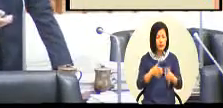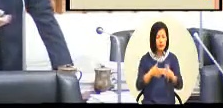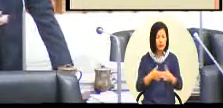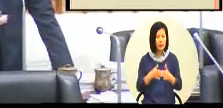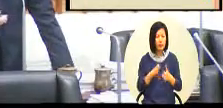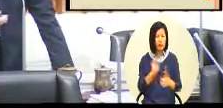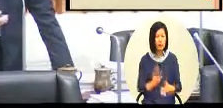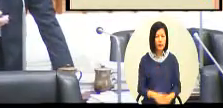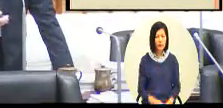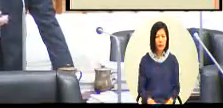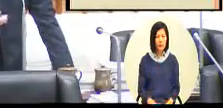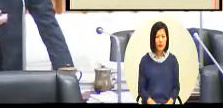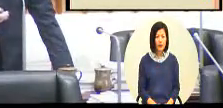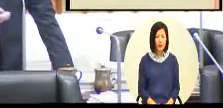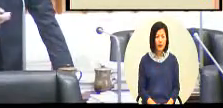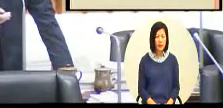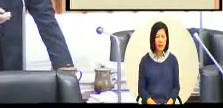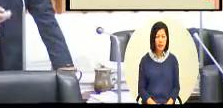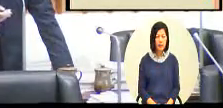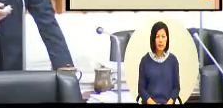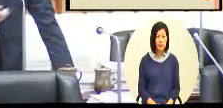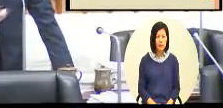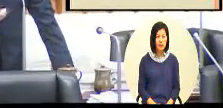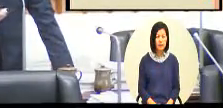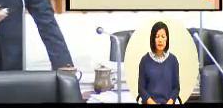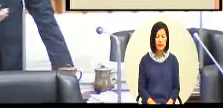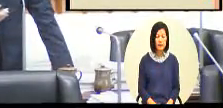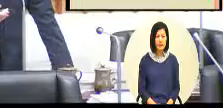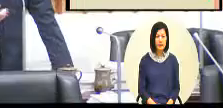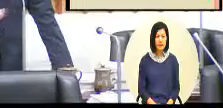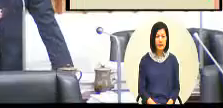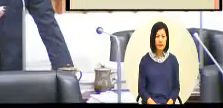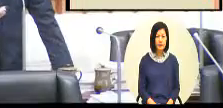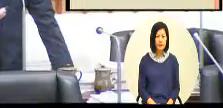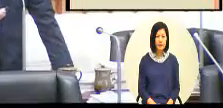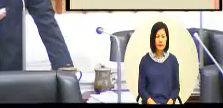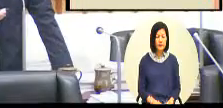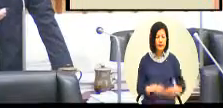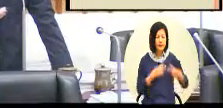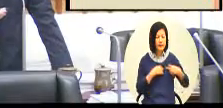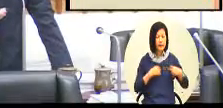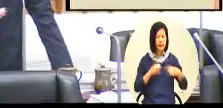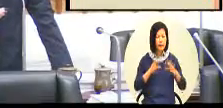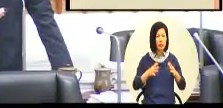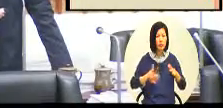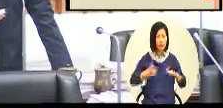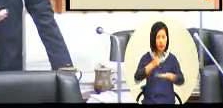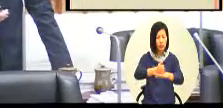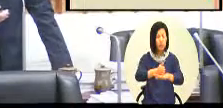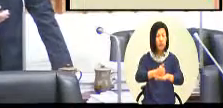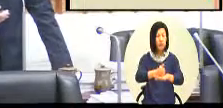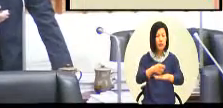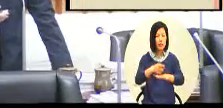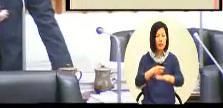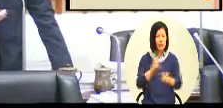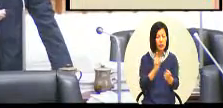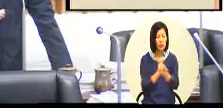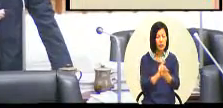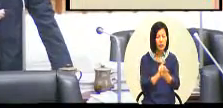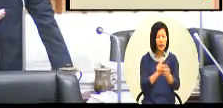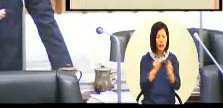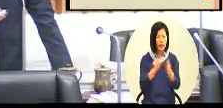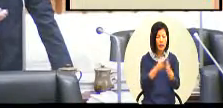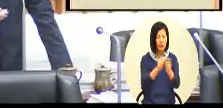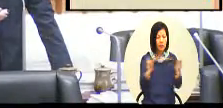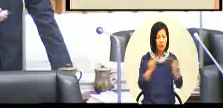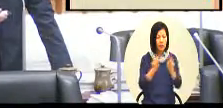说在我们这个蔡英文总统上任，对于长照2.0也在